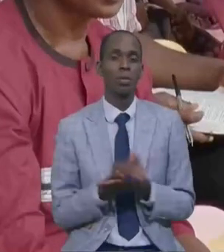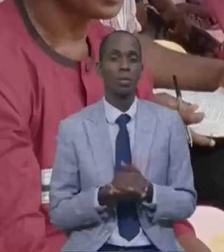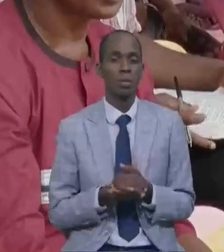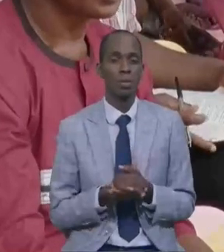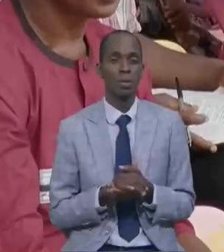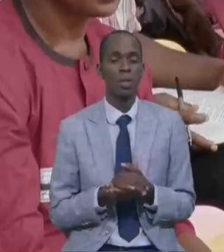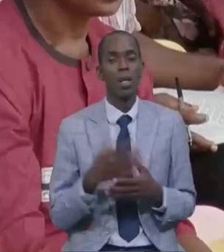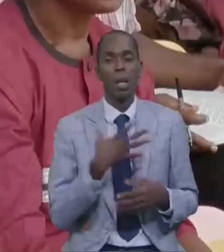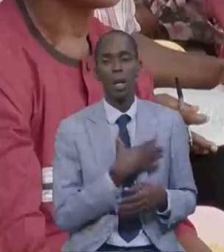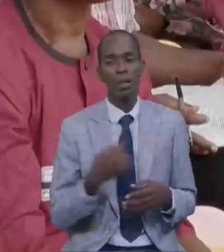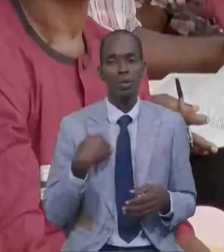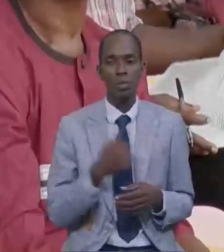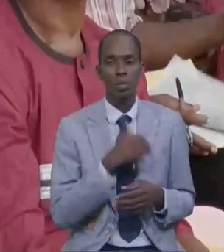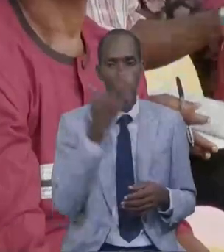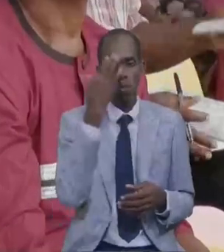l'affranchissement,